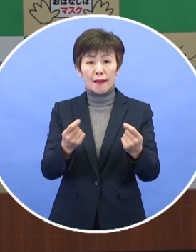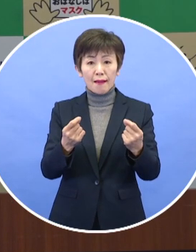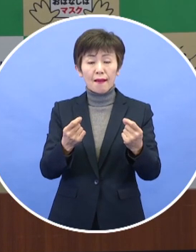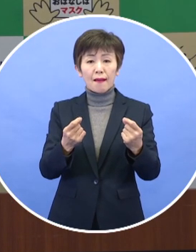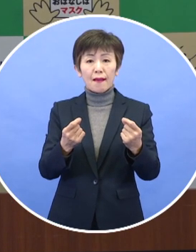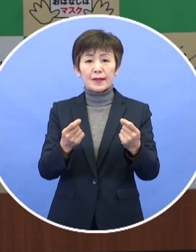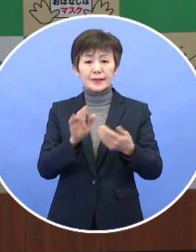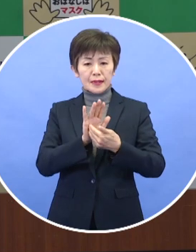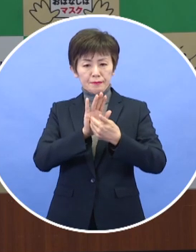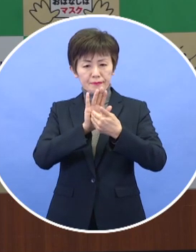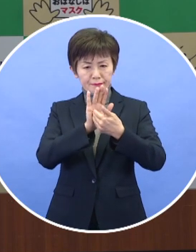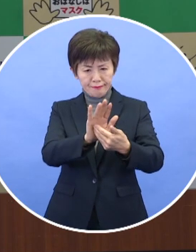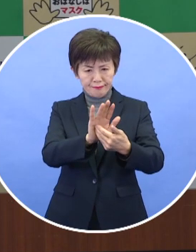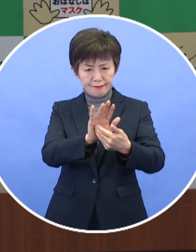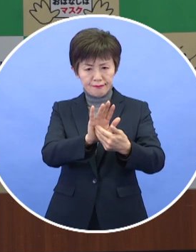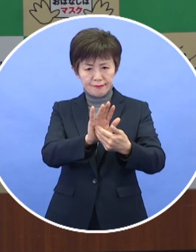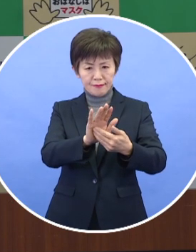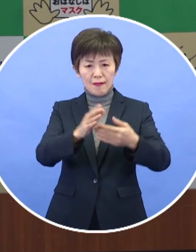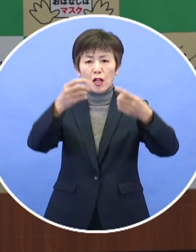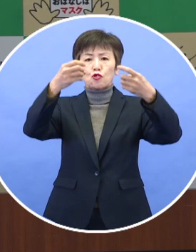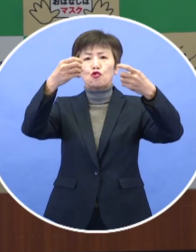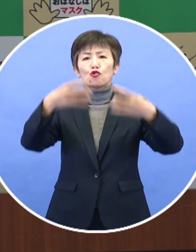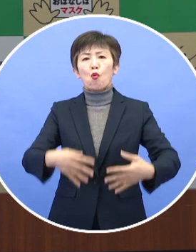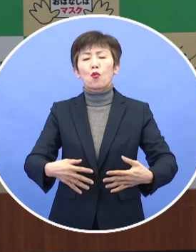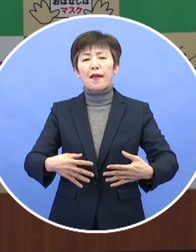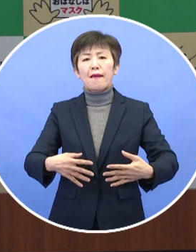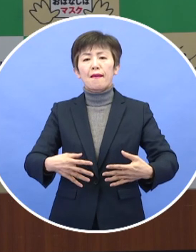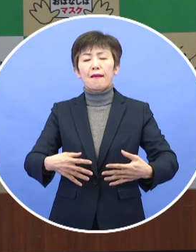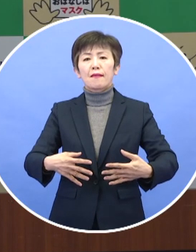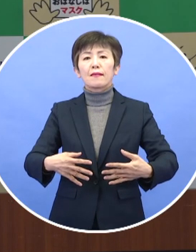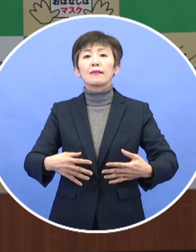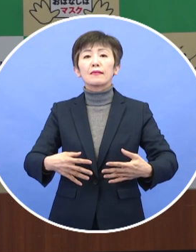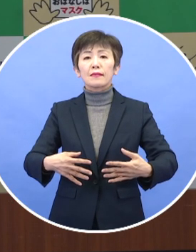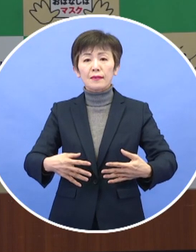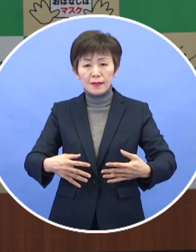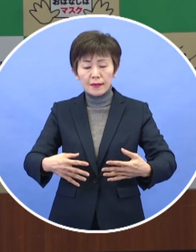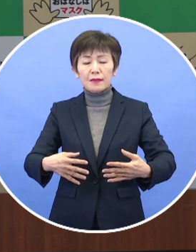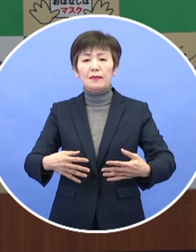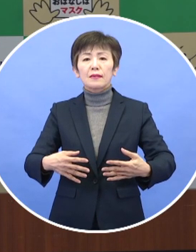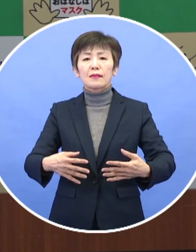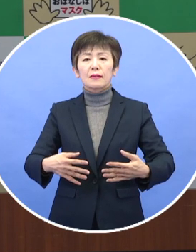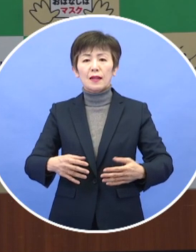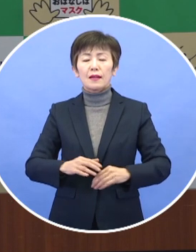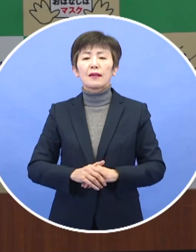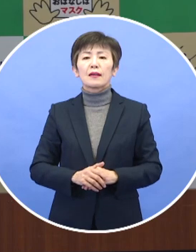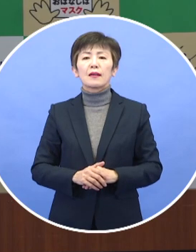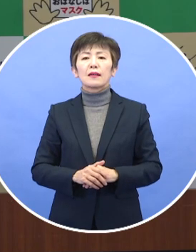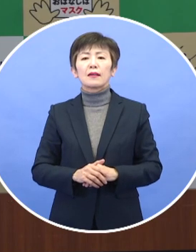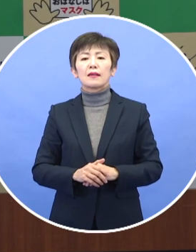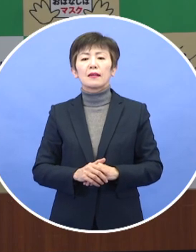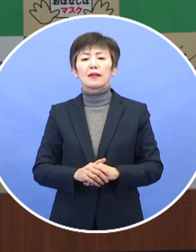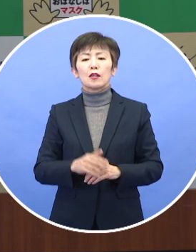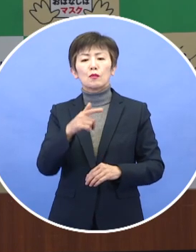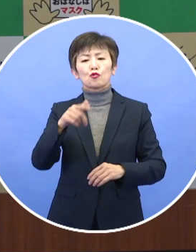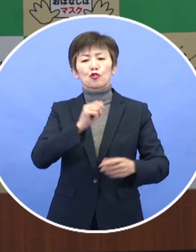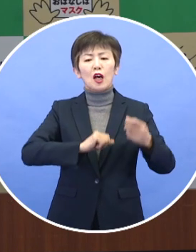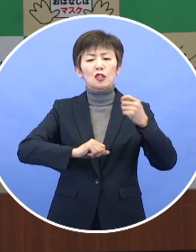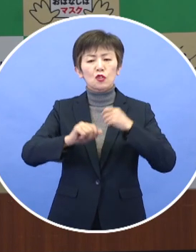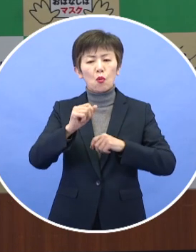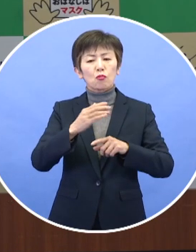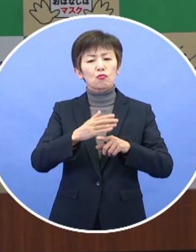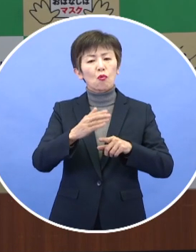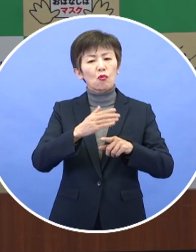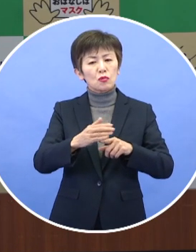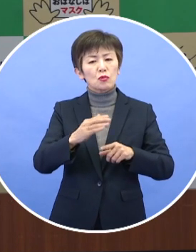ね、感染対策を講じていただいた上で、そういうことができる場合には、まあ、少しずつ認めていこうということ